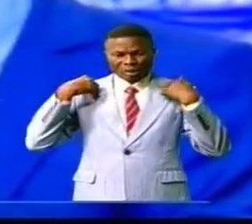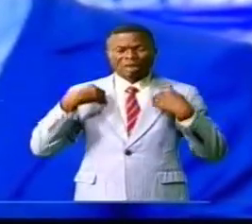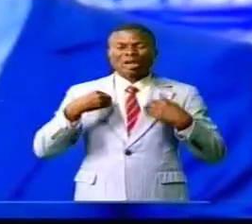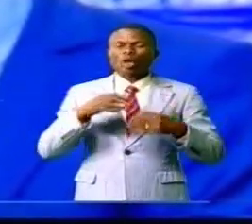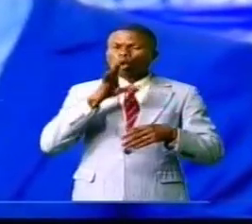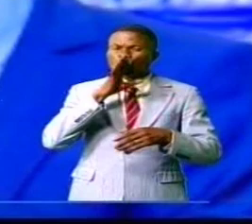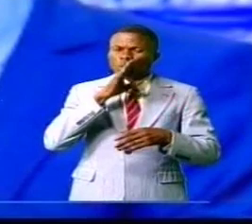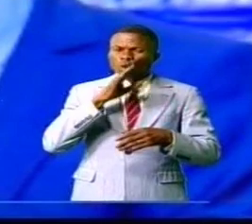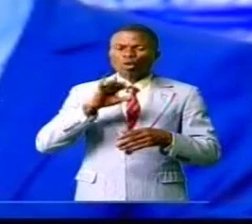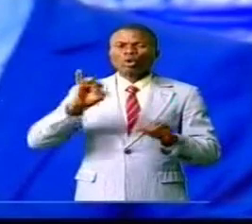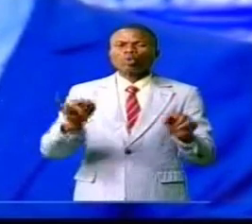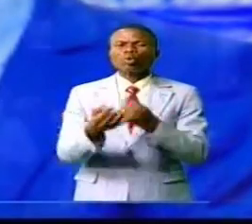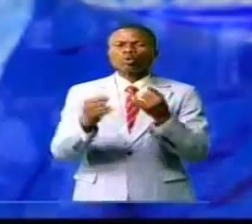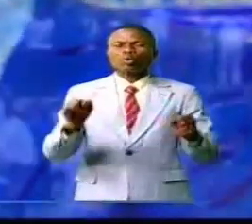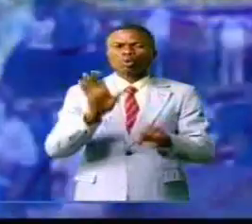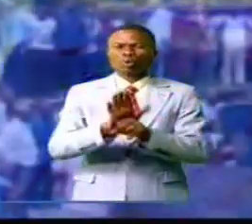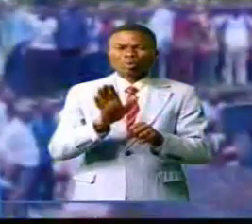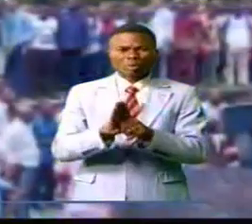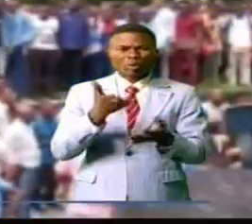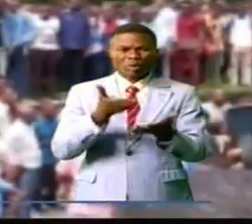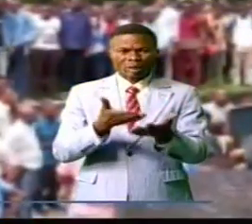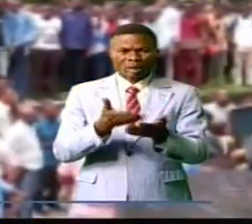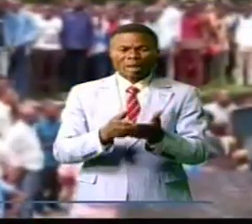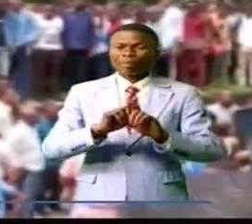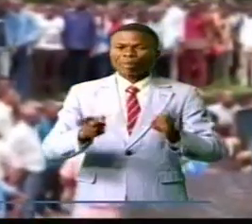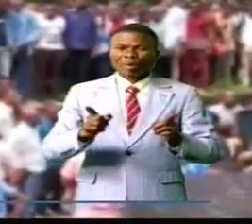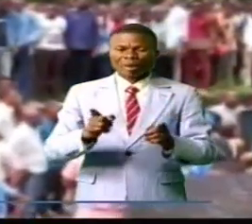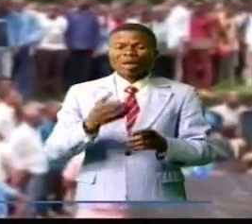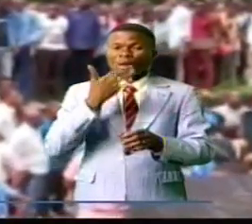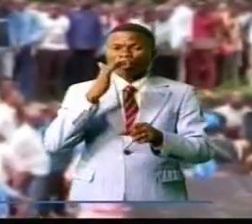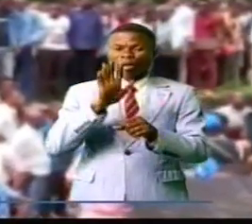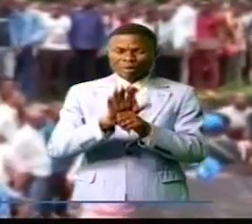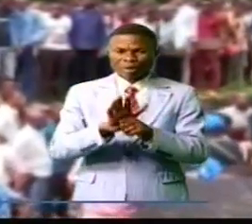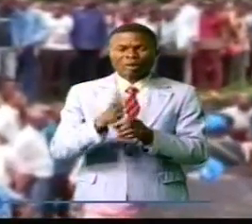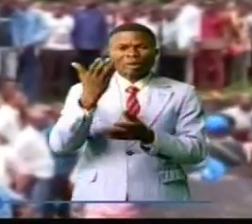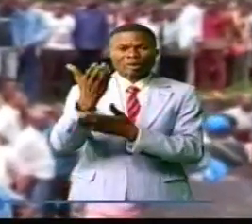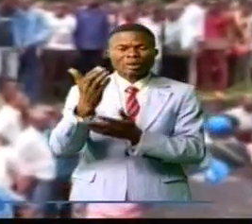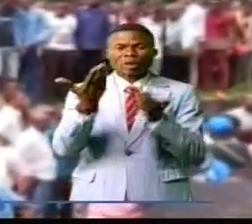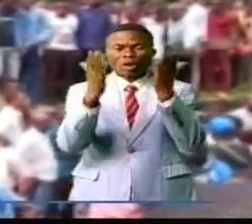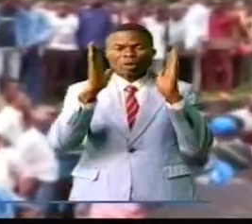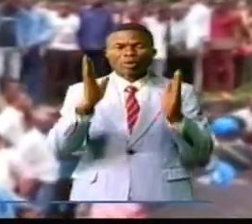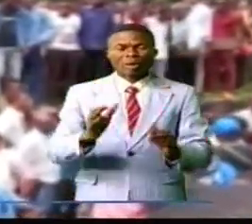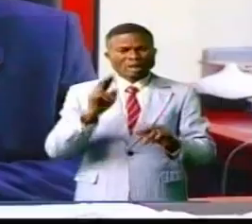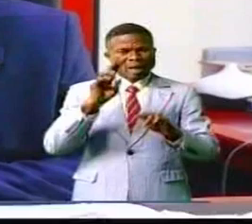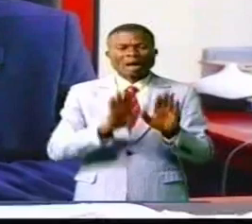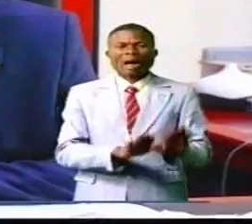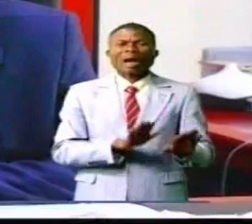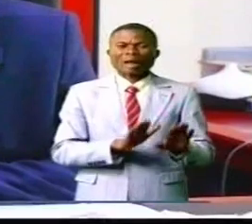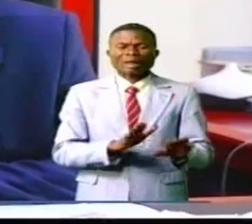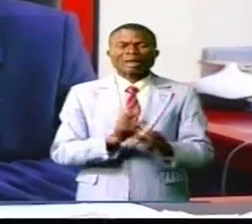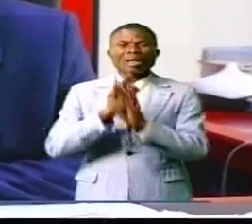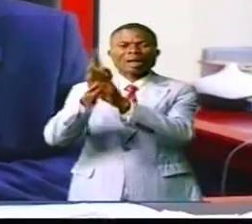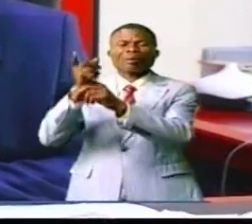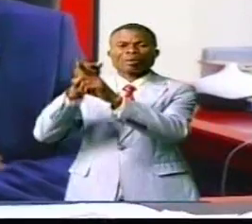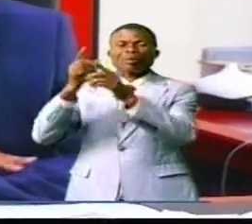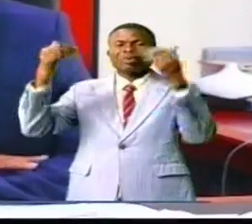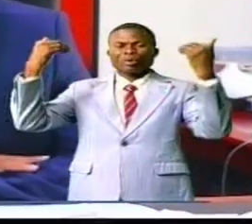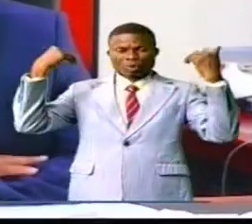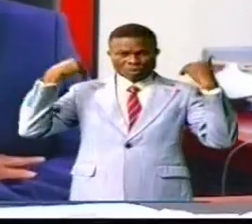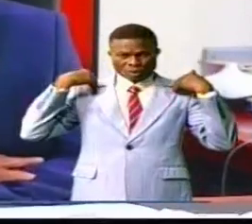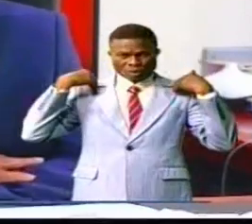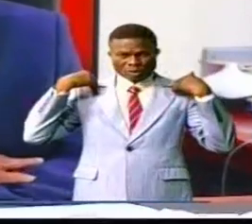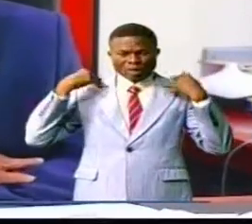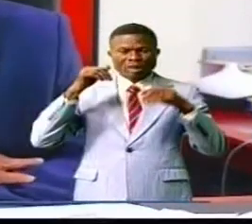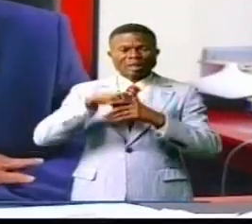manipulation des nuisances n'est pas exclue. Toutefois, il rassure et demande aux étudiants d'attendre la réponse des autorités dans